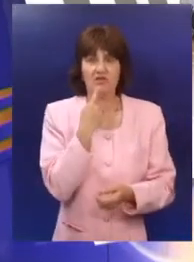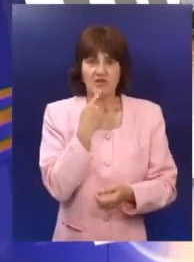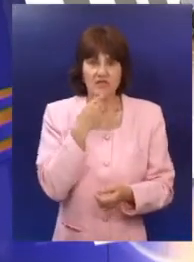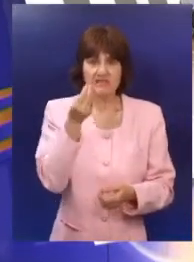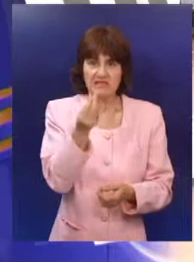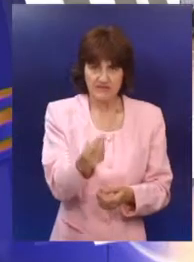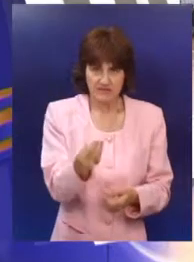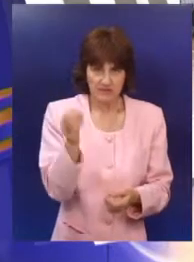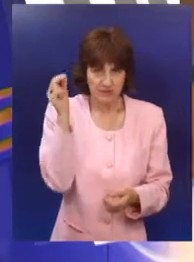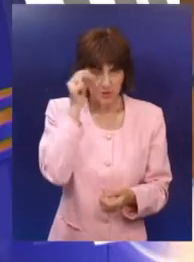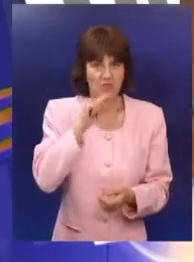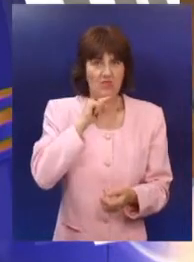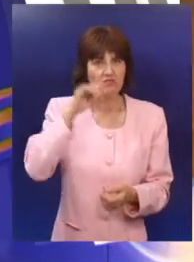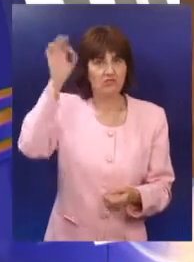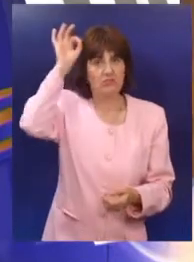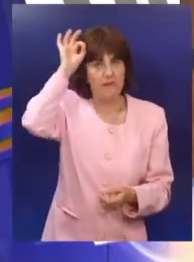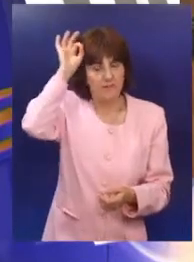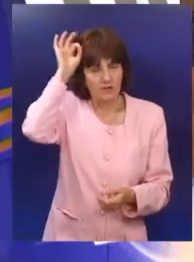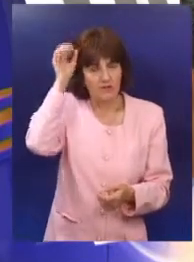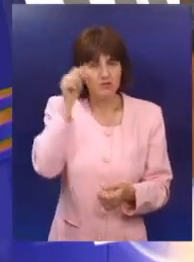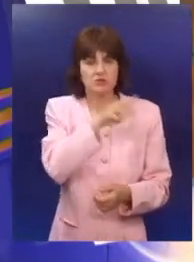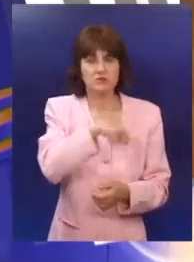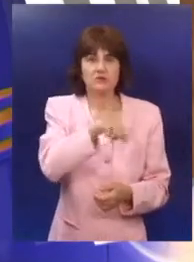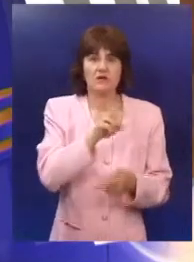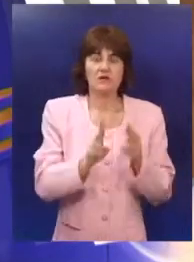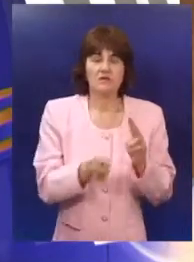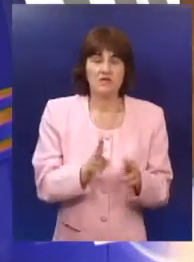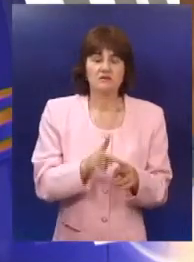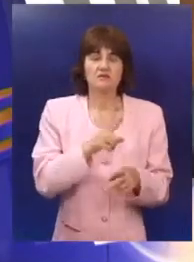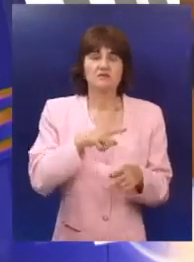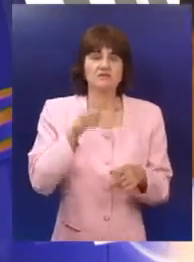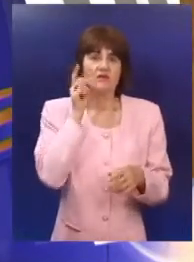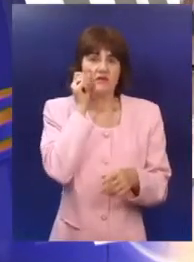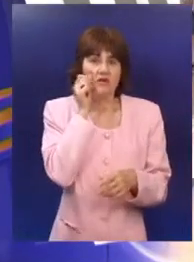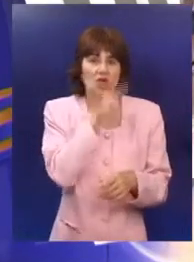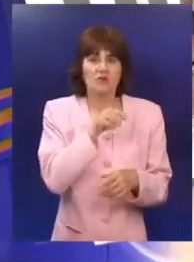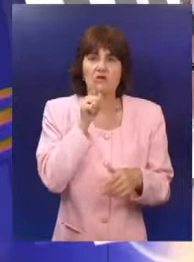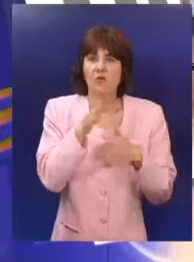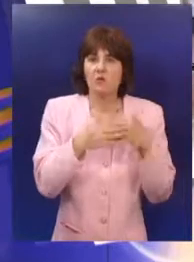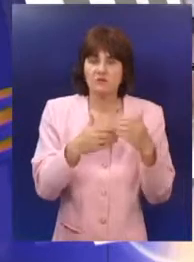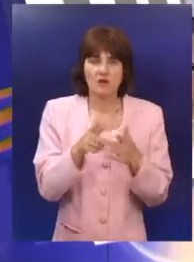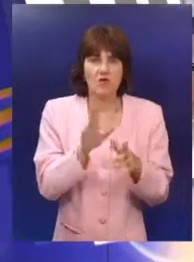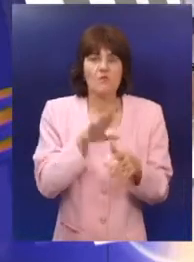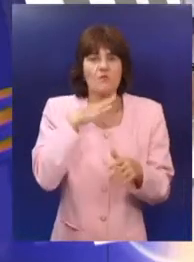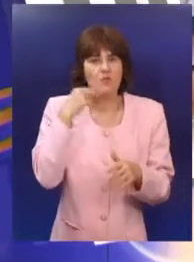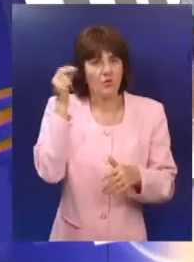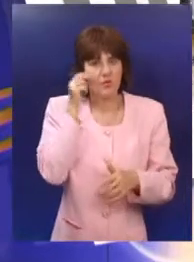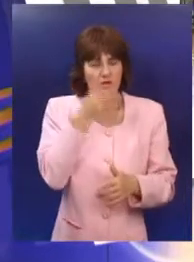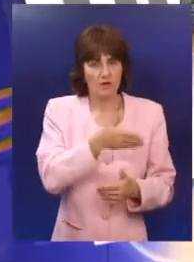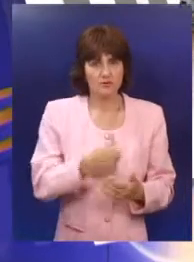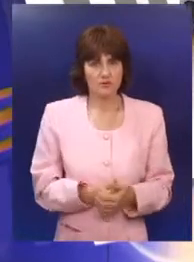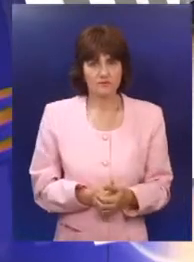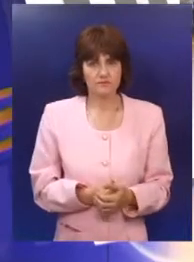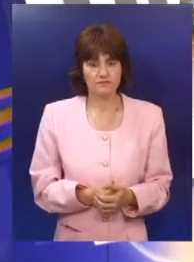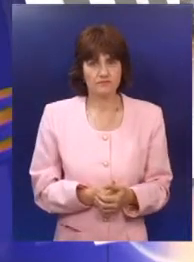na srpsko-nemačkom jeziku. Njeni roditelji su jako zadovoljni napretkom i prijatno iznenađeni koliko je Miljana naučila za jednu